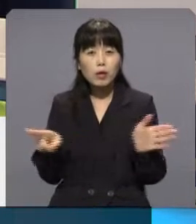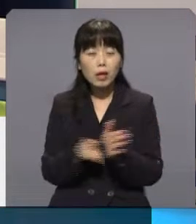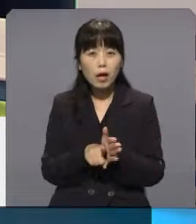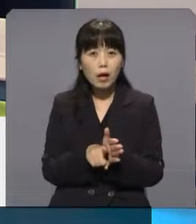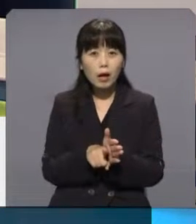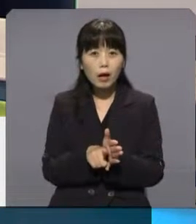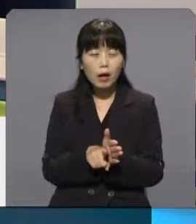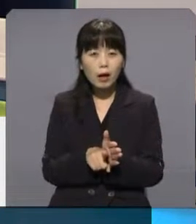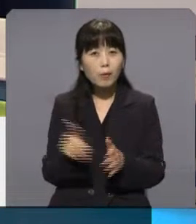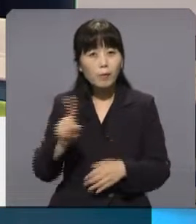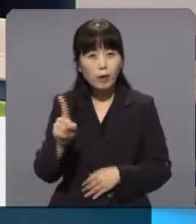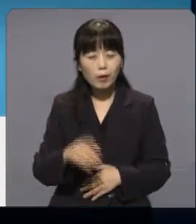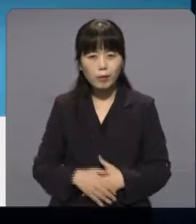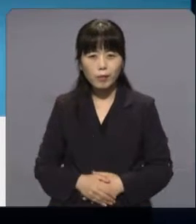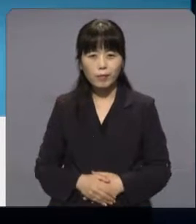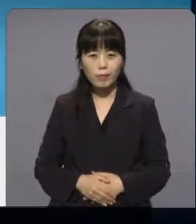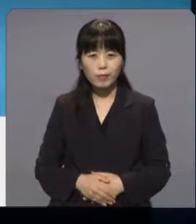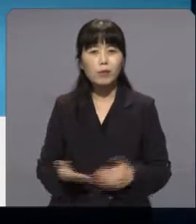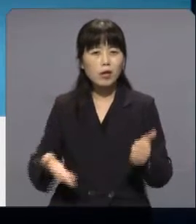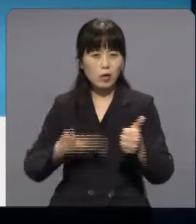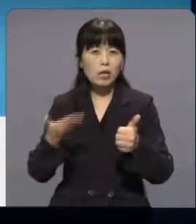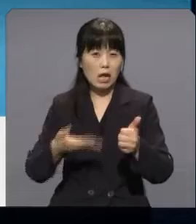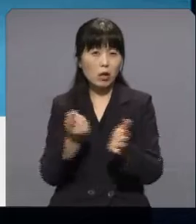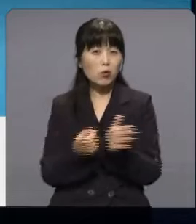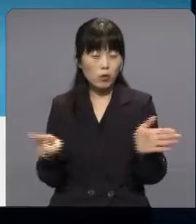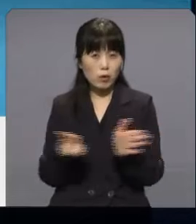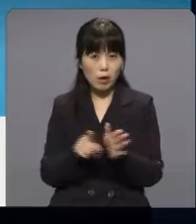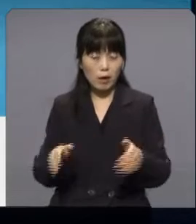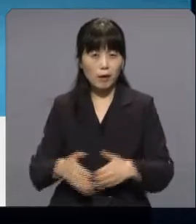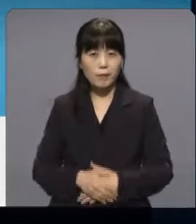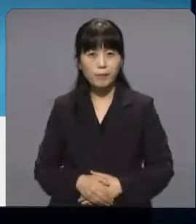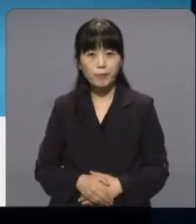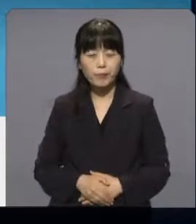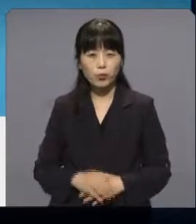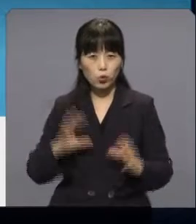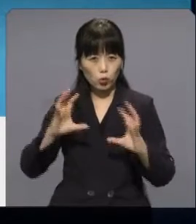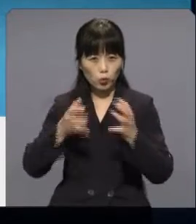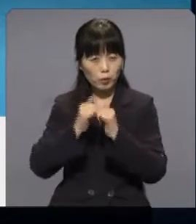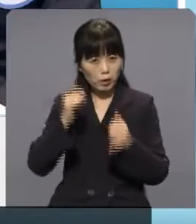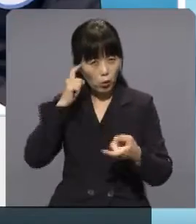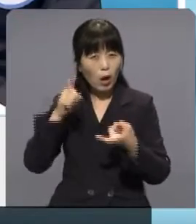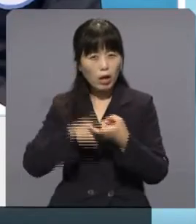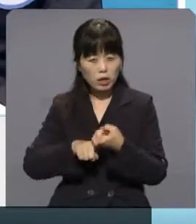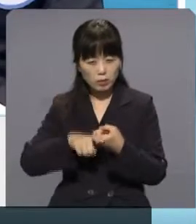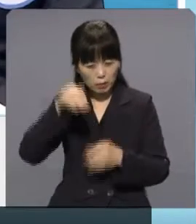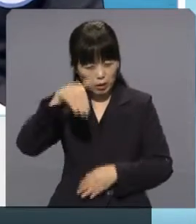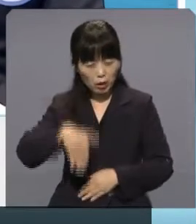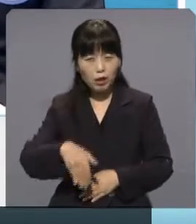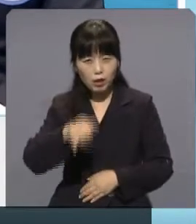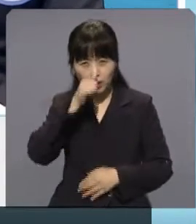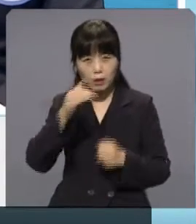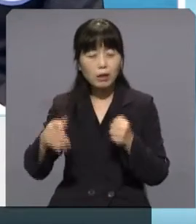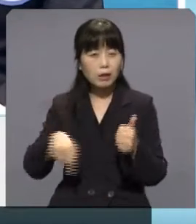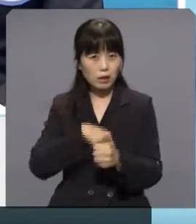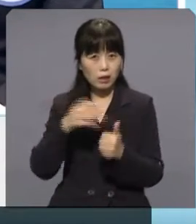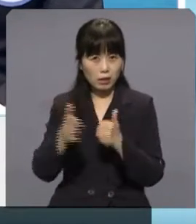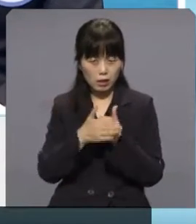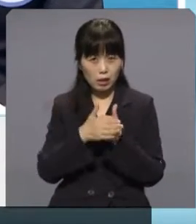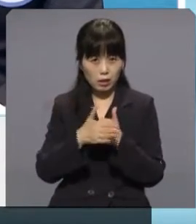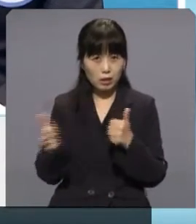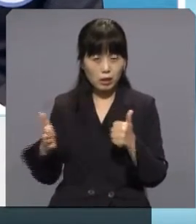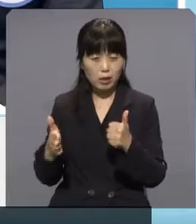뭐 후자일 가능성이 조금 더 높다 그렇죠? 이렇게 예. 생각합니다. 그러니까 뭐 워낙 이제 국민적 관심이 떨어져 있는 상태니까 네. 어떻게든